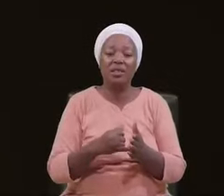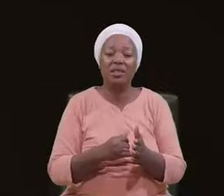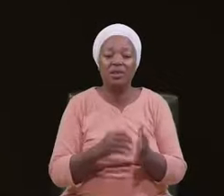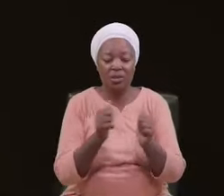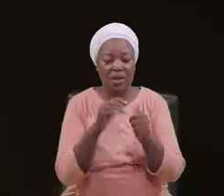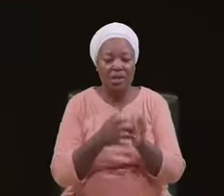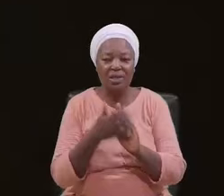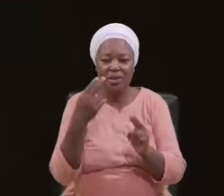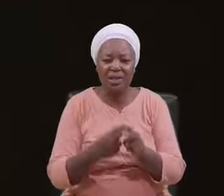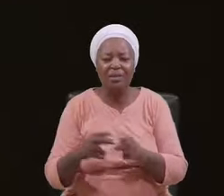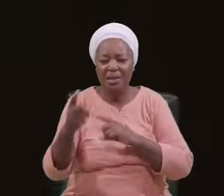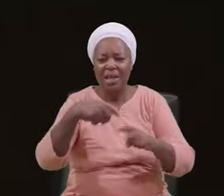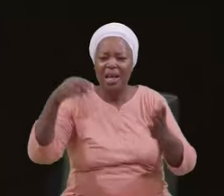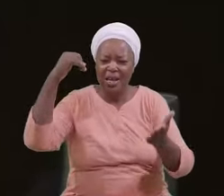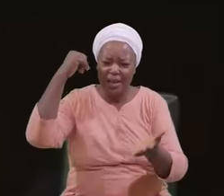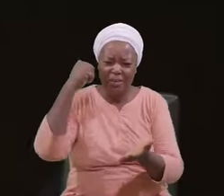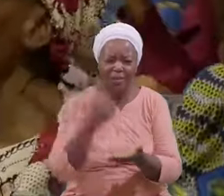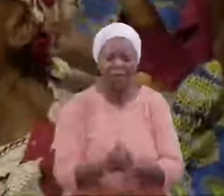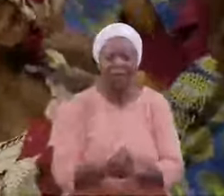Amen.